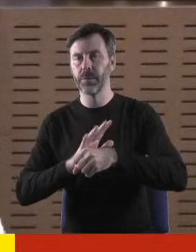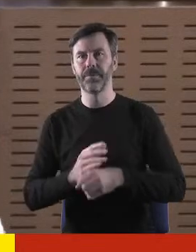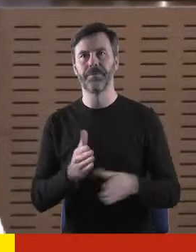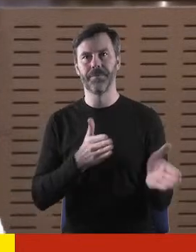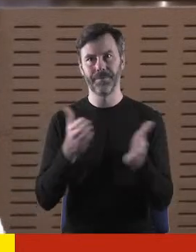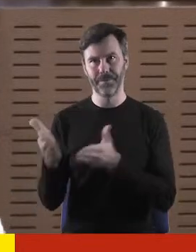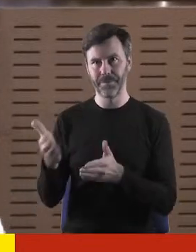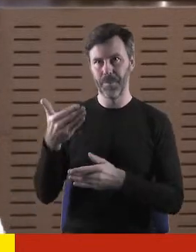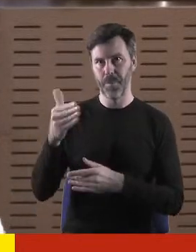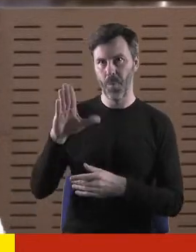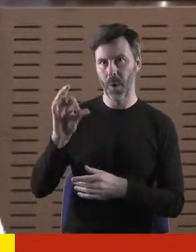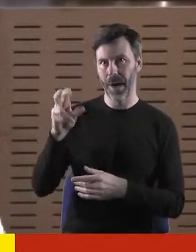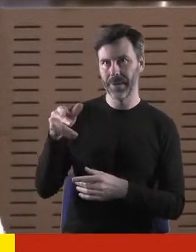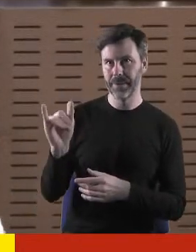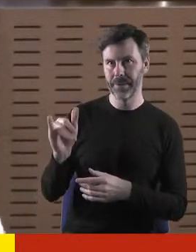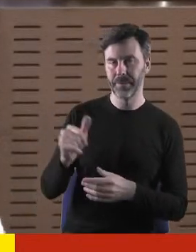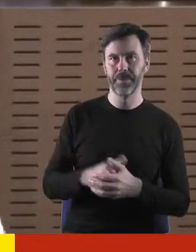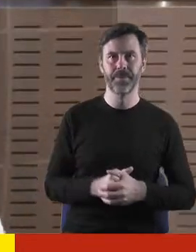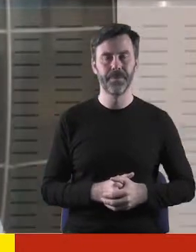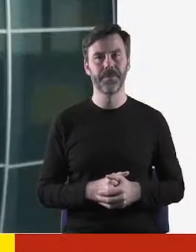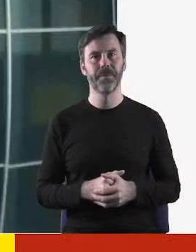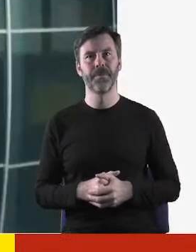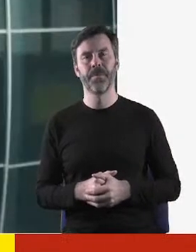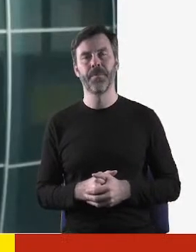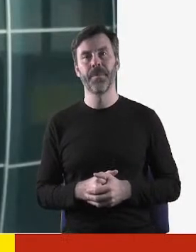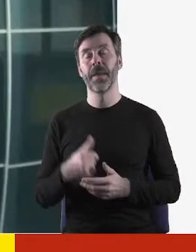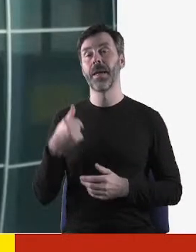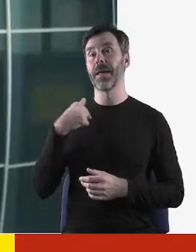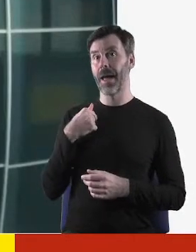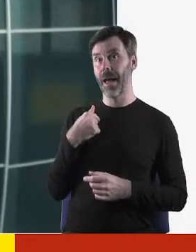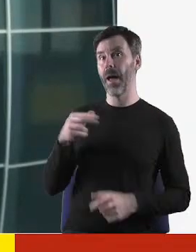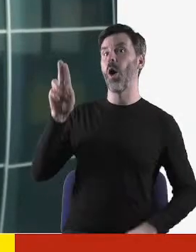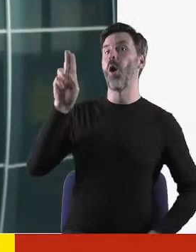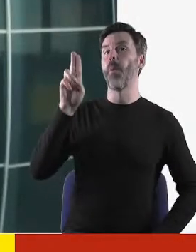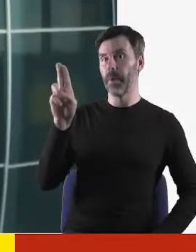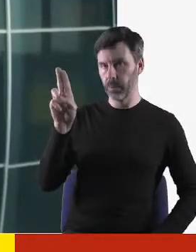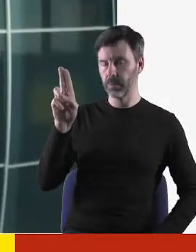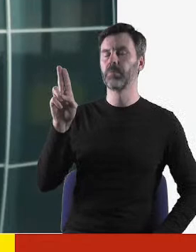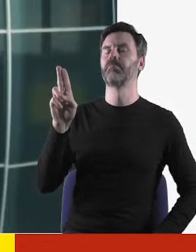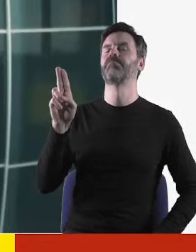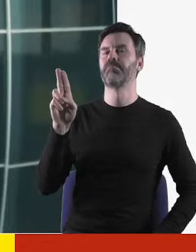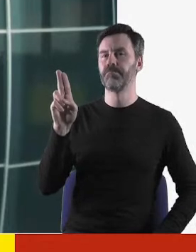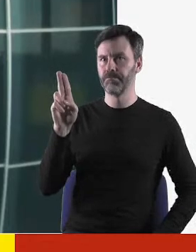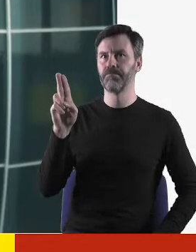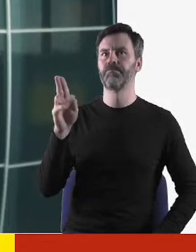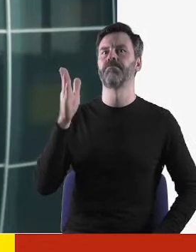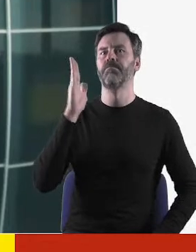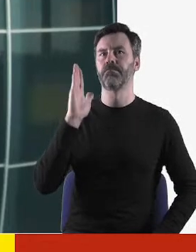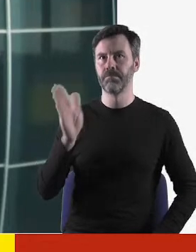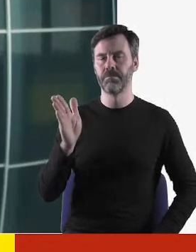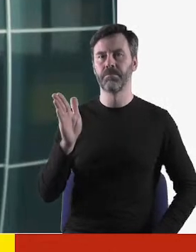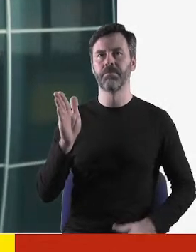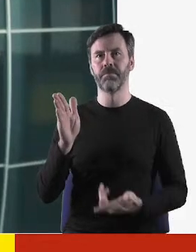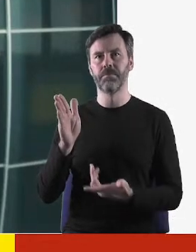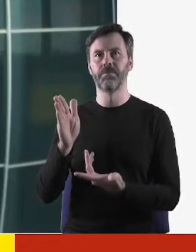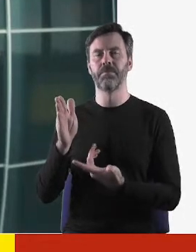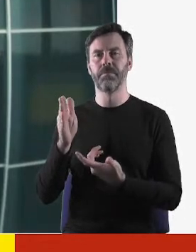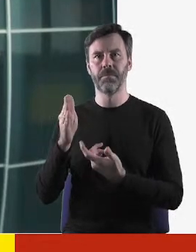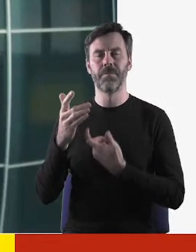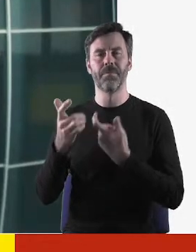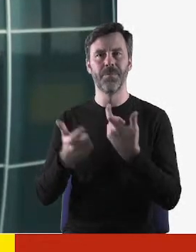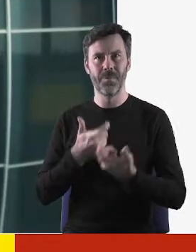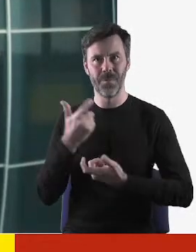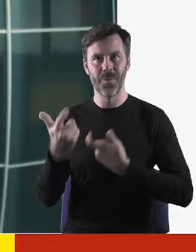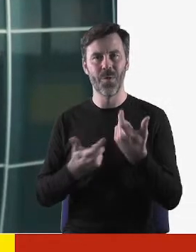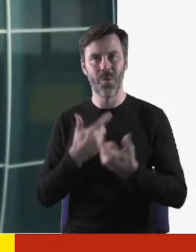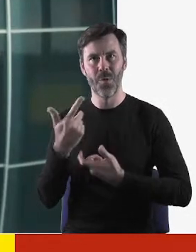Bugajski. Ad vocem obiecuję panu marszałkowi, że będę naśladował Katona Starszego w kwestii mojej